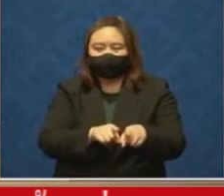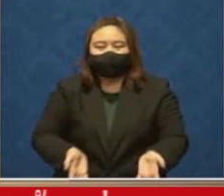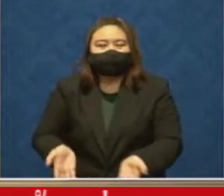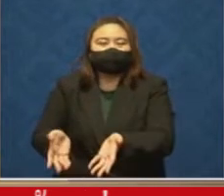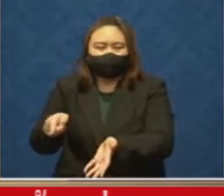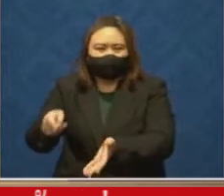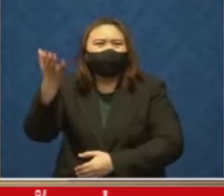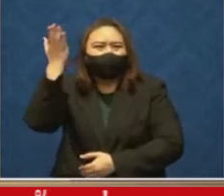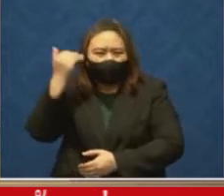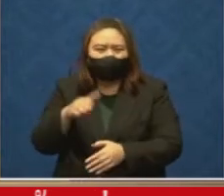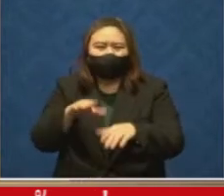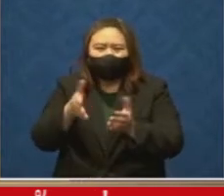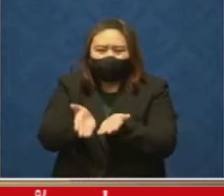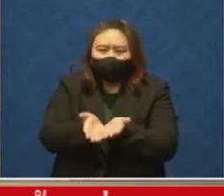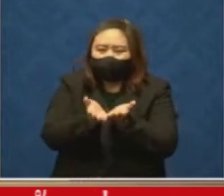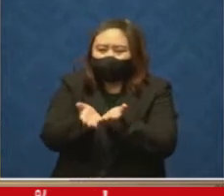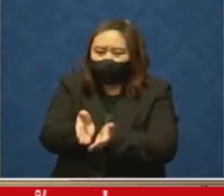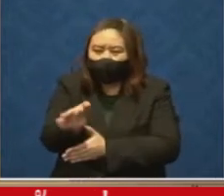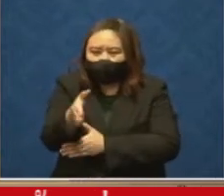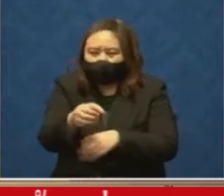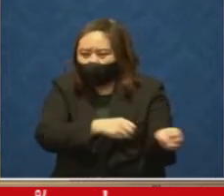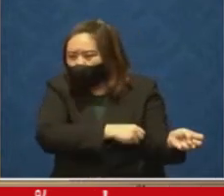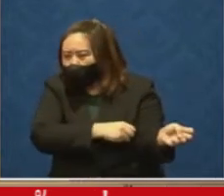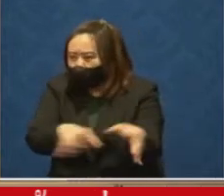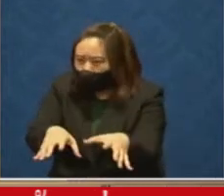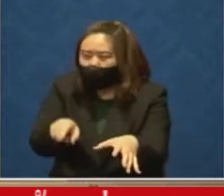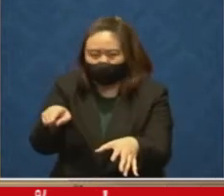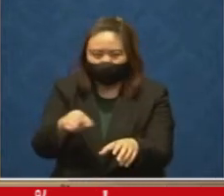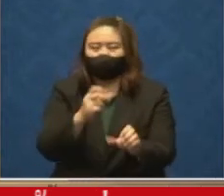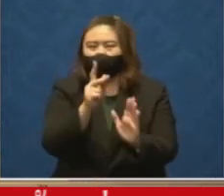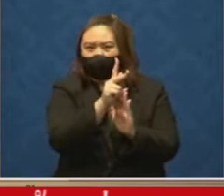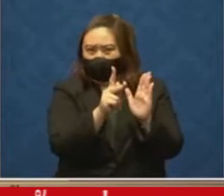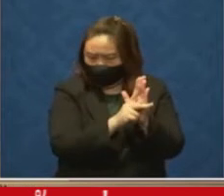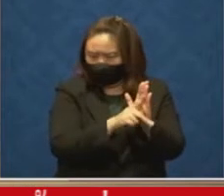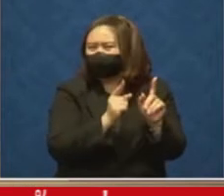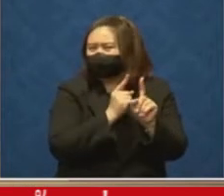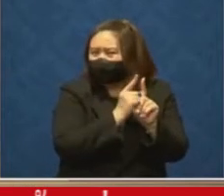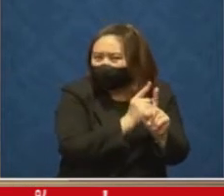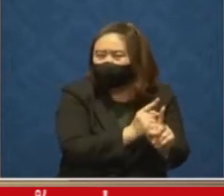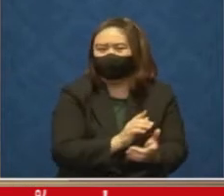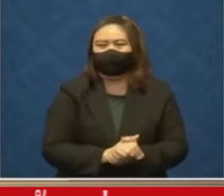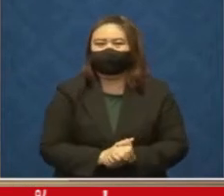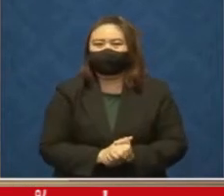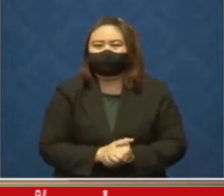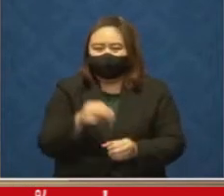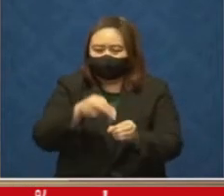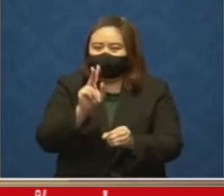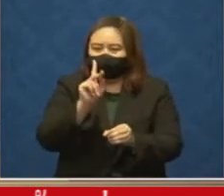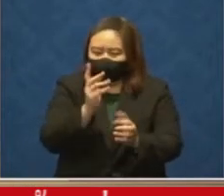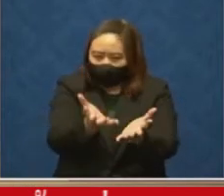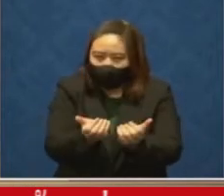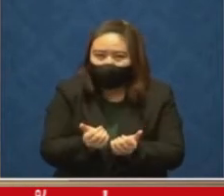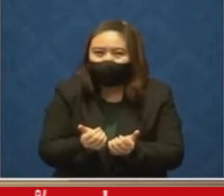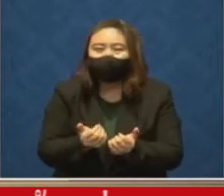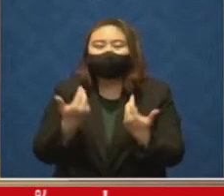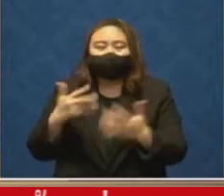และที่ผ่านมาพี่น้ชาประมงทำตามกดเกนทุกอย่างได้ยอมจ่ายคาใช้จ่ายเพื่อที่จะไปขอรับน้มเขียวแต่